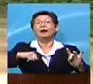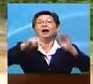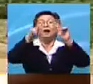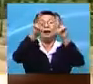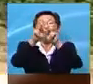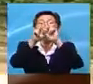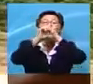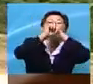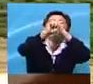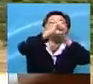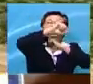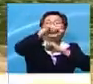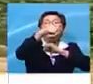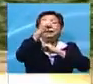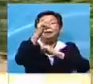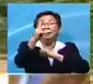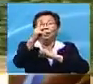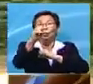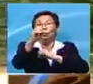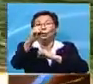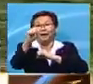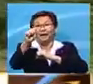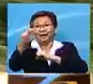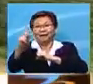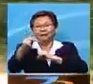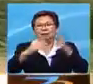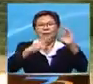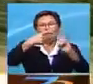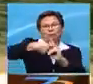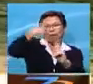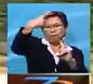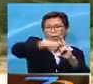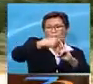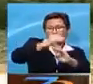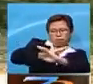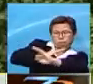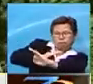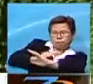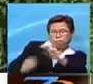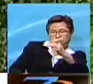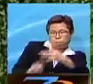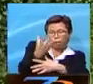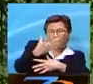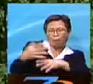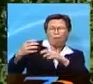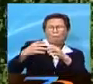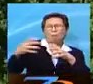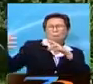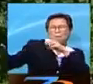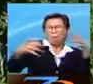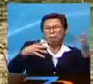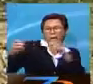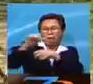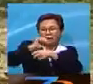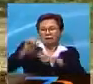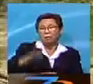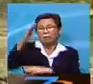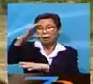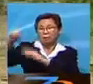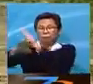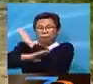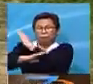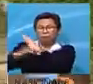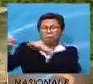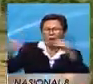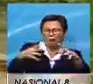Asli Kelantan JKOAK membuat sekatan di Gua Musang sehingga mencetuskan konfrontasi dengan kakitangan syarikat